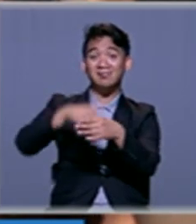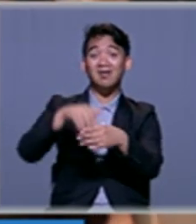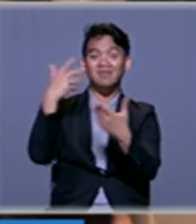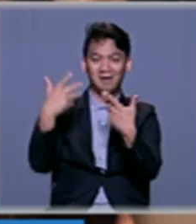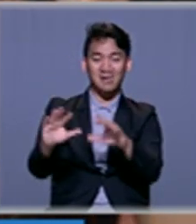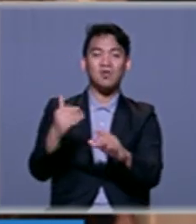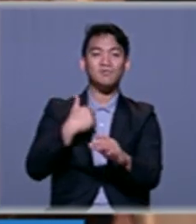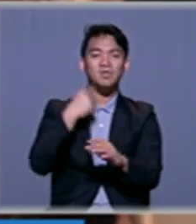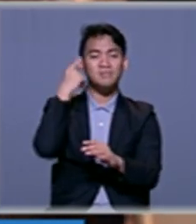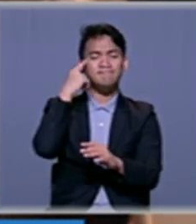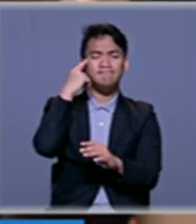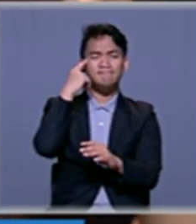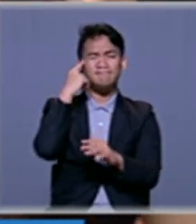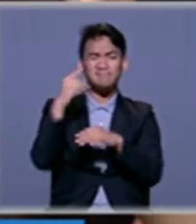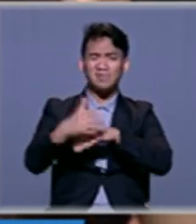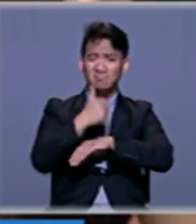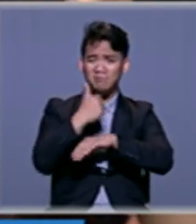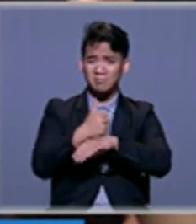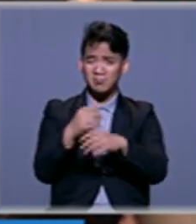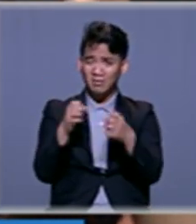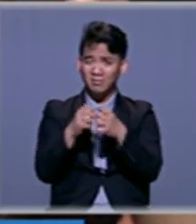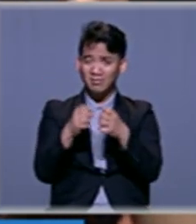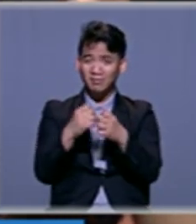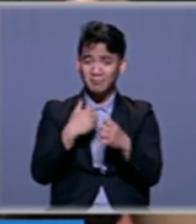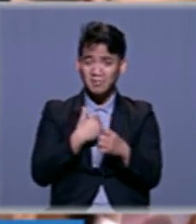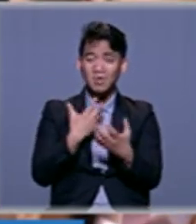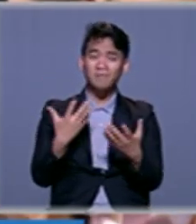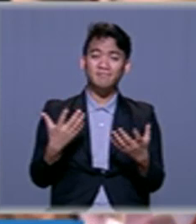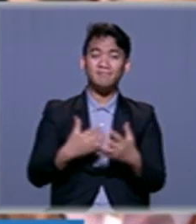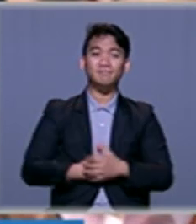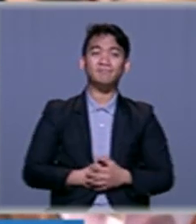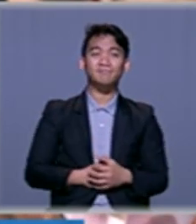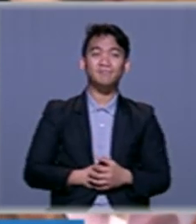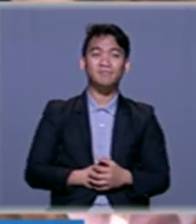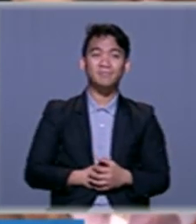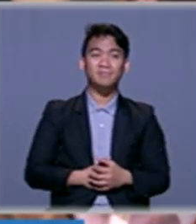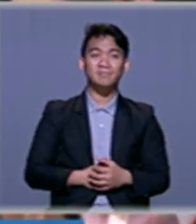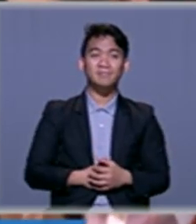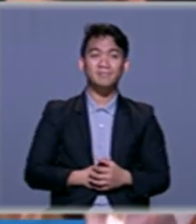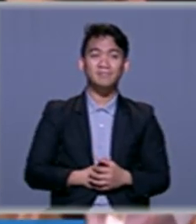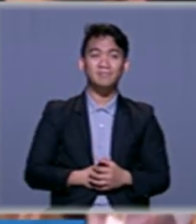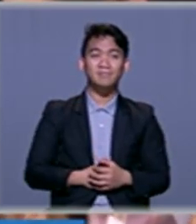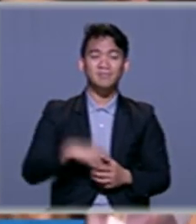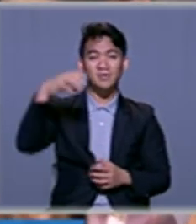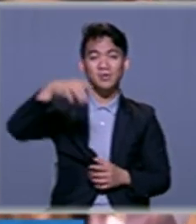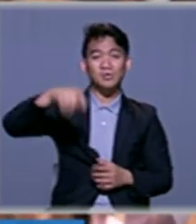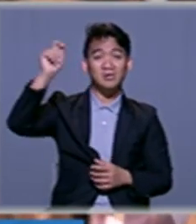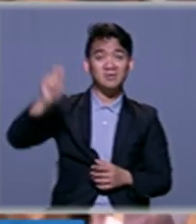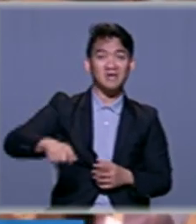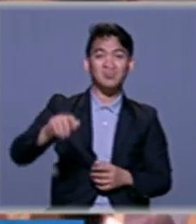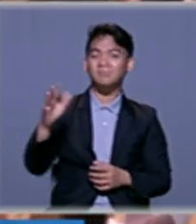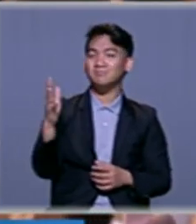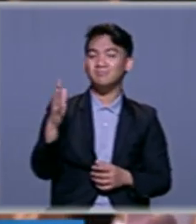การเมืองแอบแฝงอยู่หรือเปล่าสังคมอาจจะต้องตั้งคำถามนะครับในชั้นนี้นะครับไม่ได้อยู่ในชั้นศาลนะ